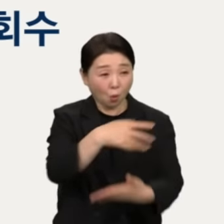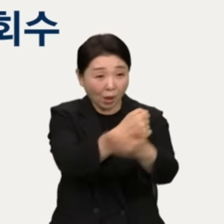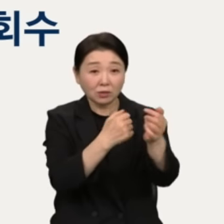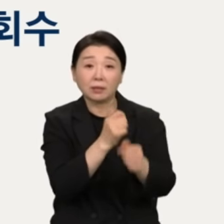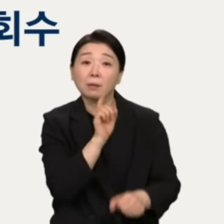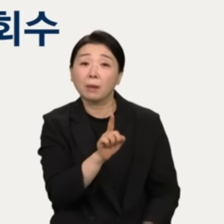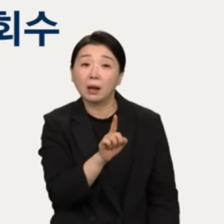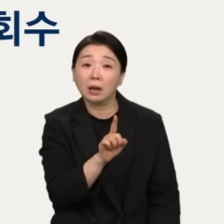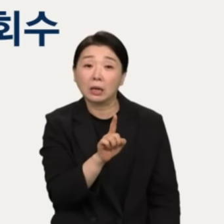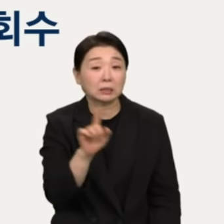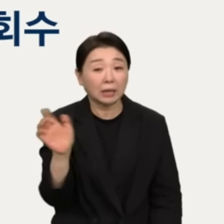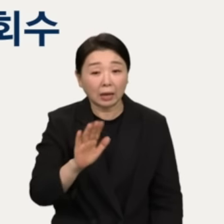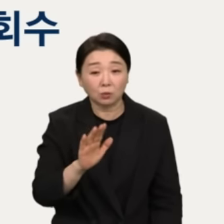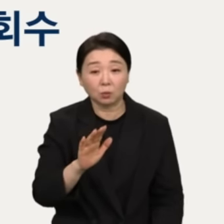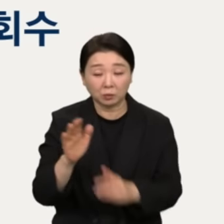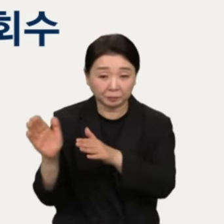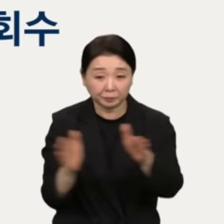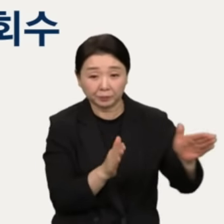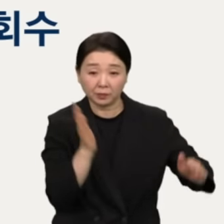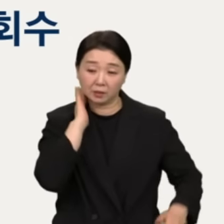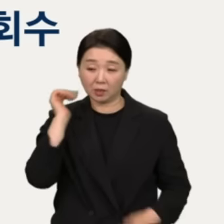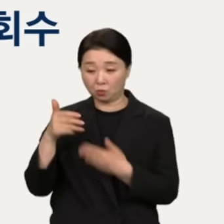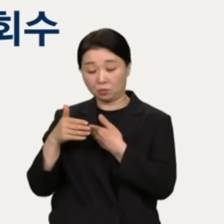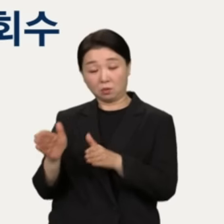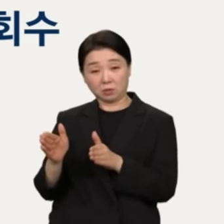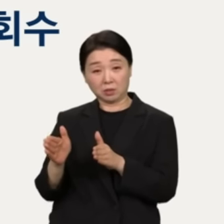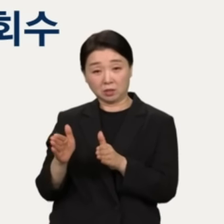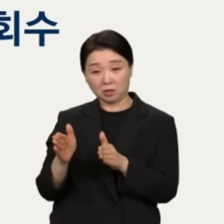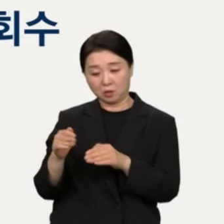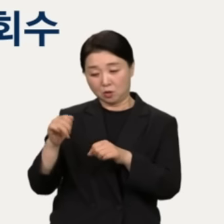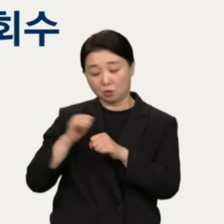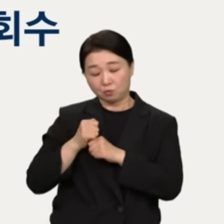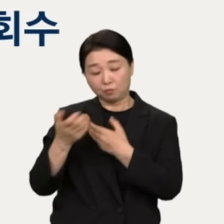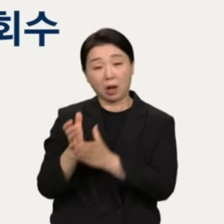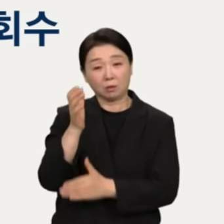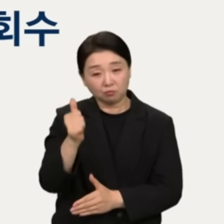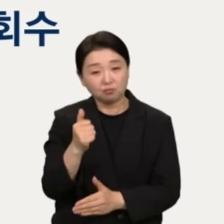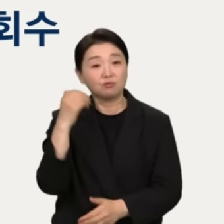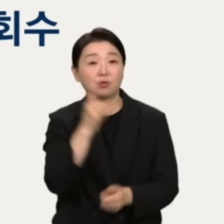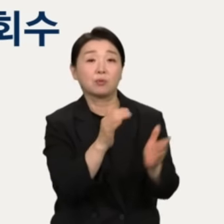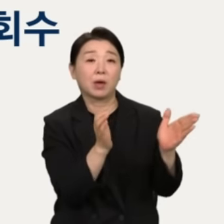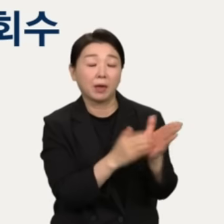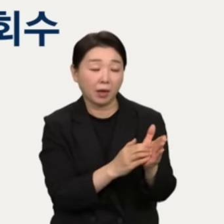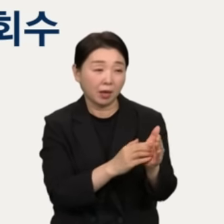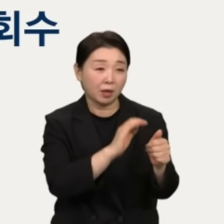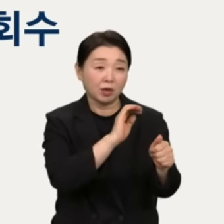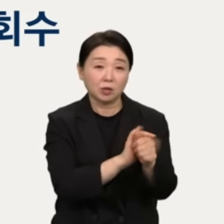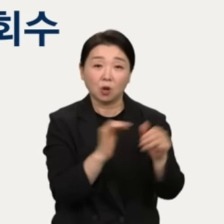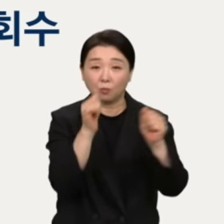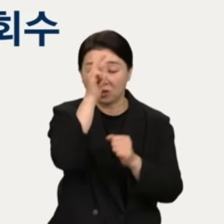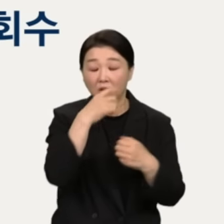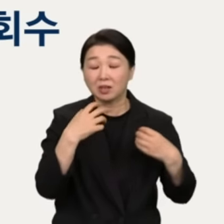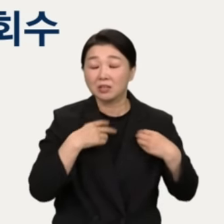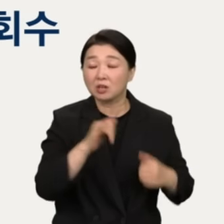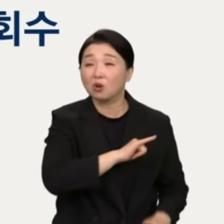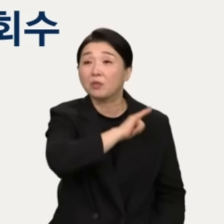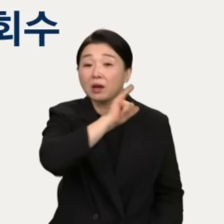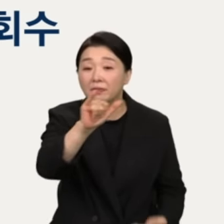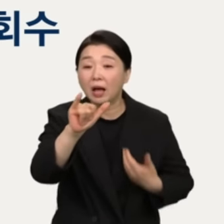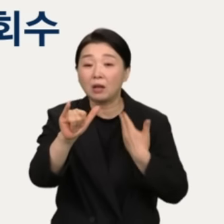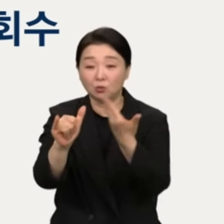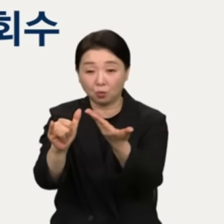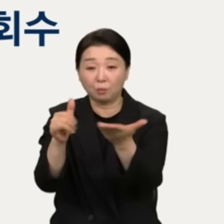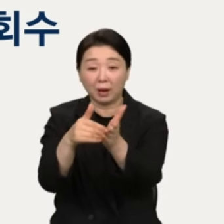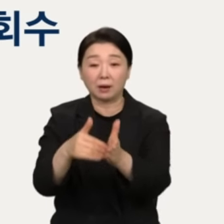그런데 그게 아니라 대통령실이 국방부에 전화를 해서 경북경찰청에서 전화가 올 거다 이렇게 먼저 알려줬다는 증언이